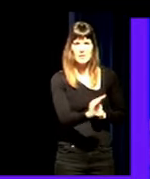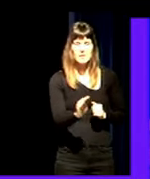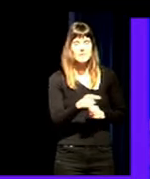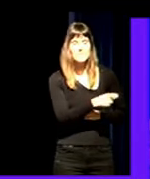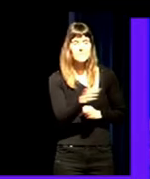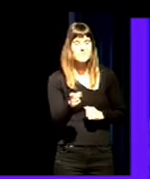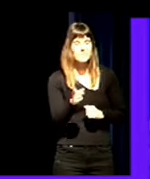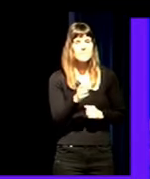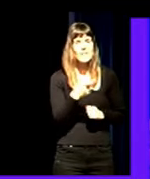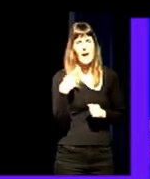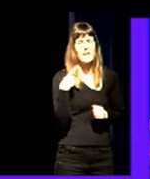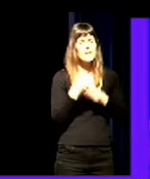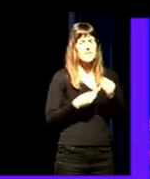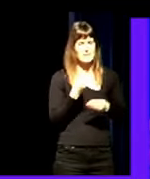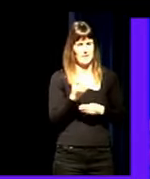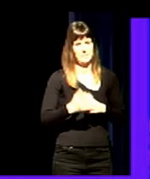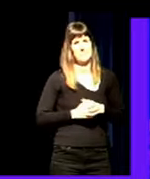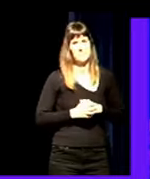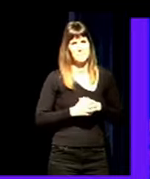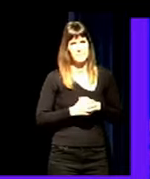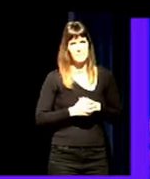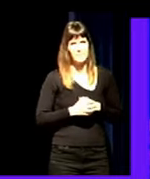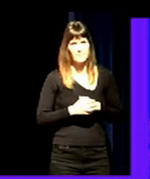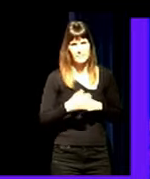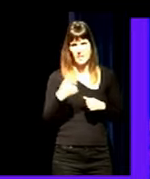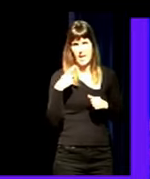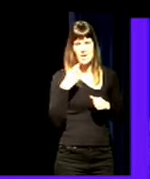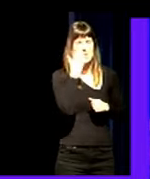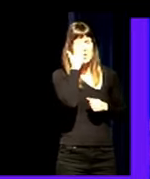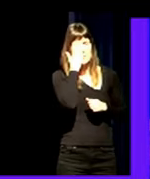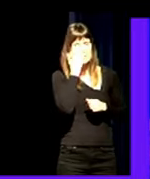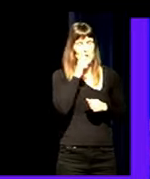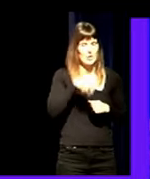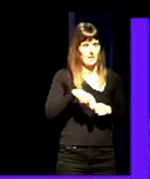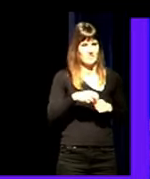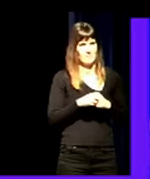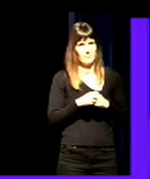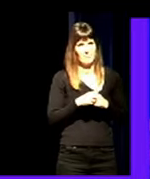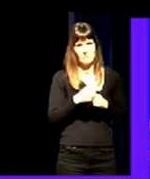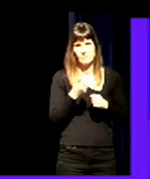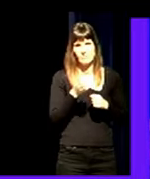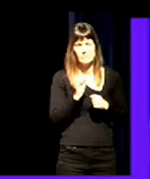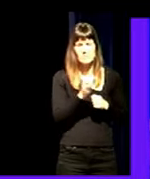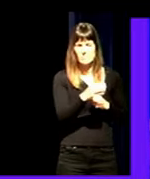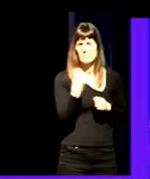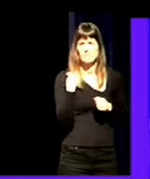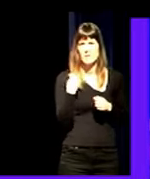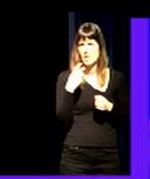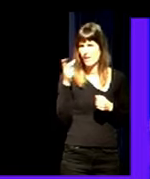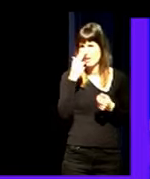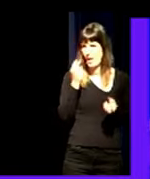zer zenuen atzo. Eta norekin doa egin zenuen. Eta, klar, horrelako galdera, eta bidatzen bat, eta suizia interesatzen